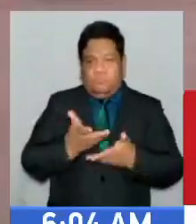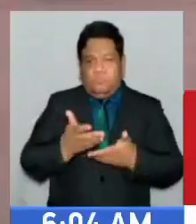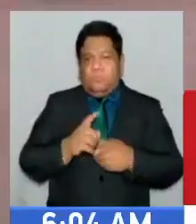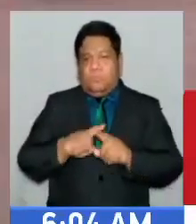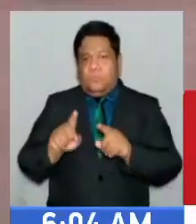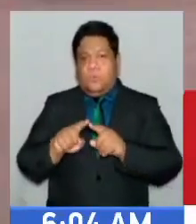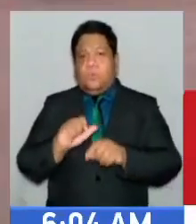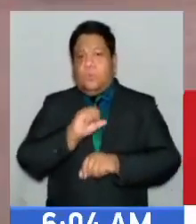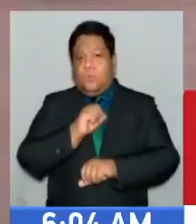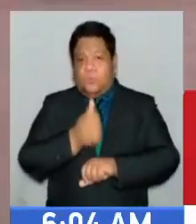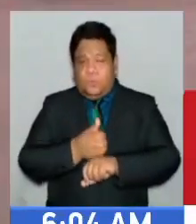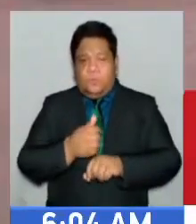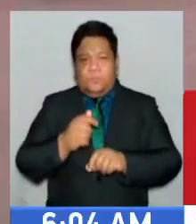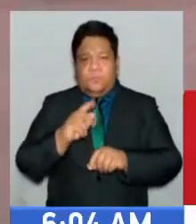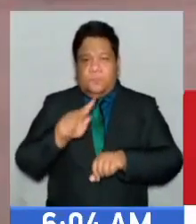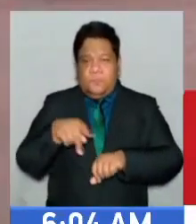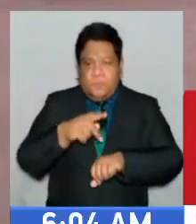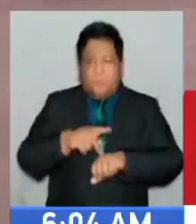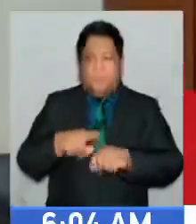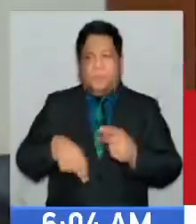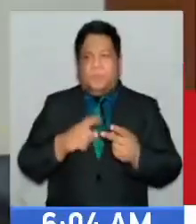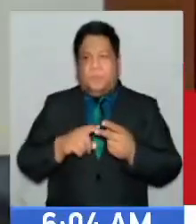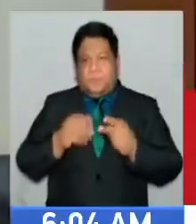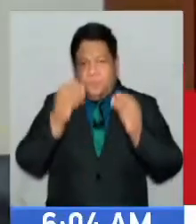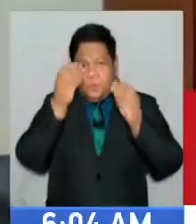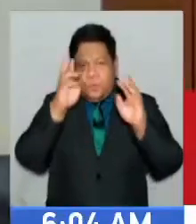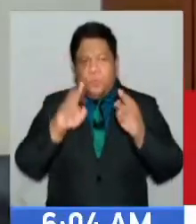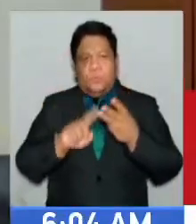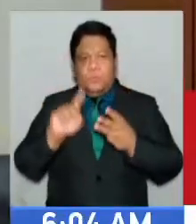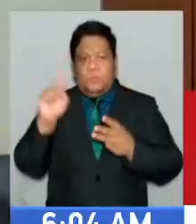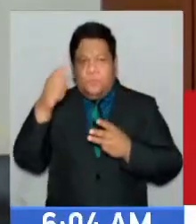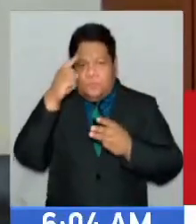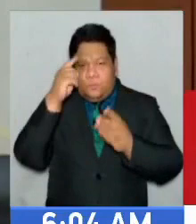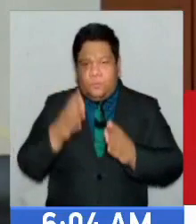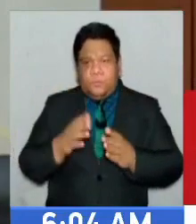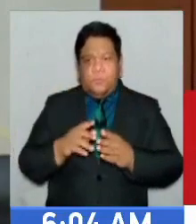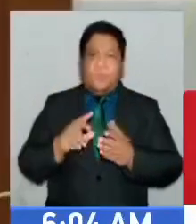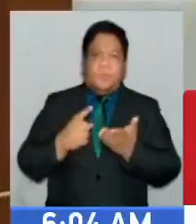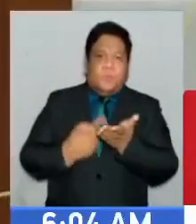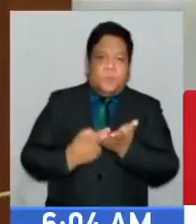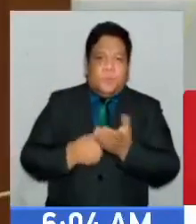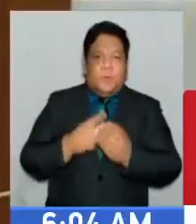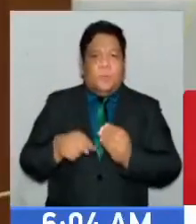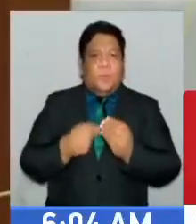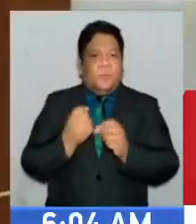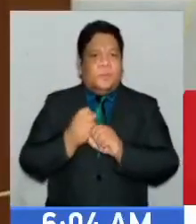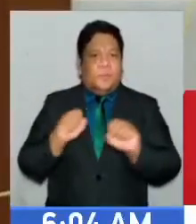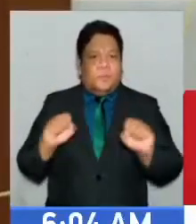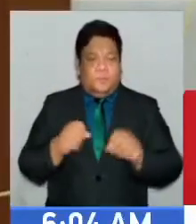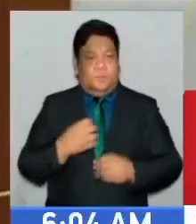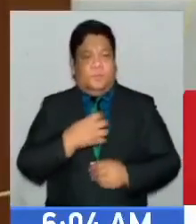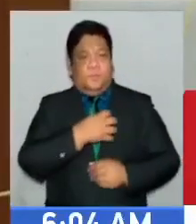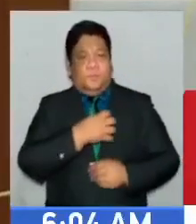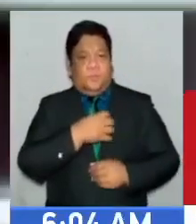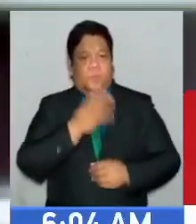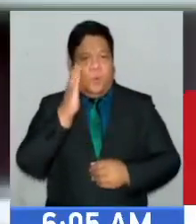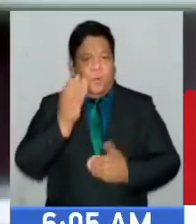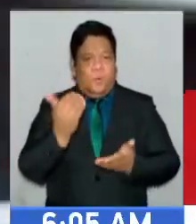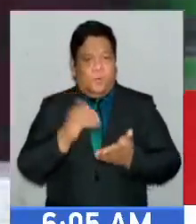at League of Mayors kaugnay sa seguridad. Magsasagawa rin daw ang pulisya ng bagong threat assessment.